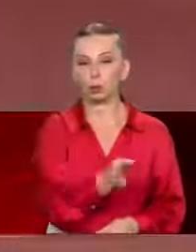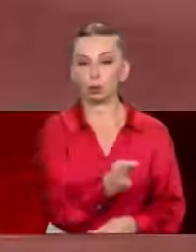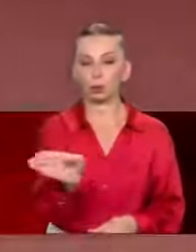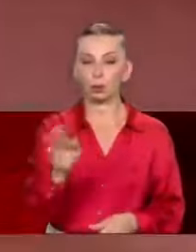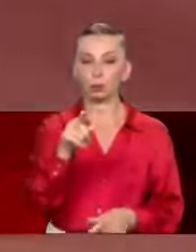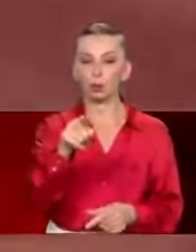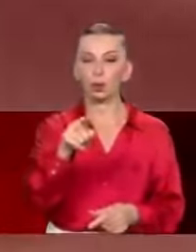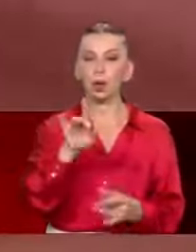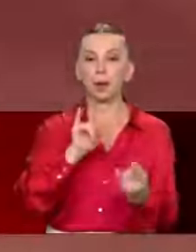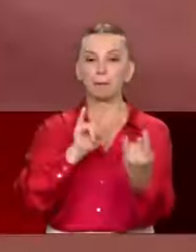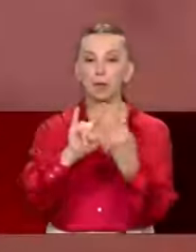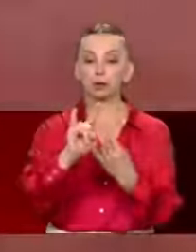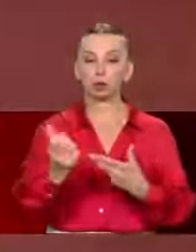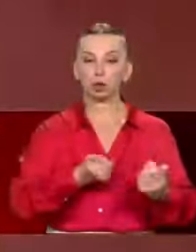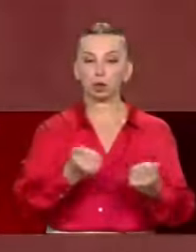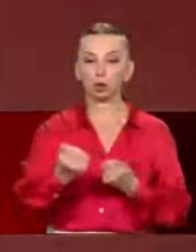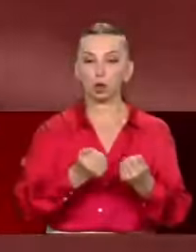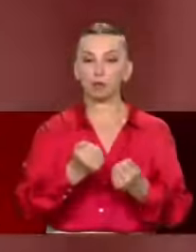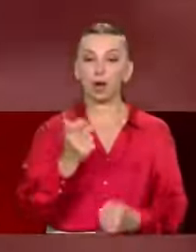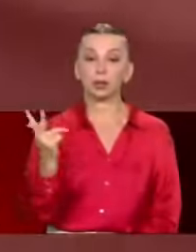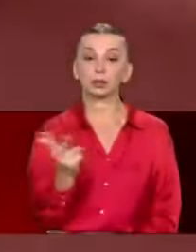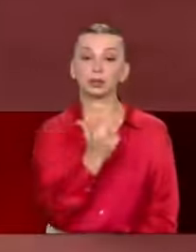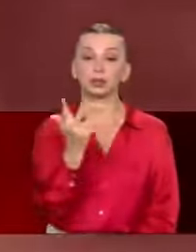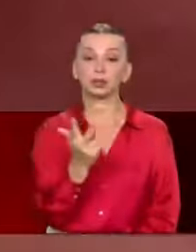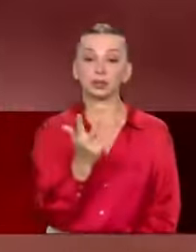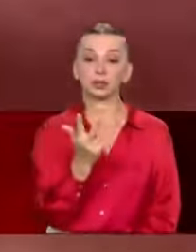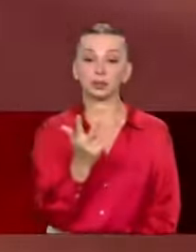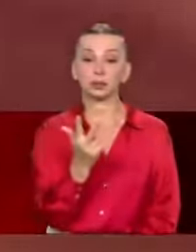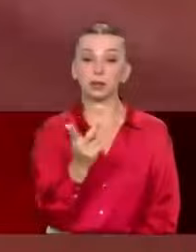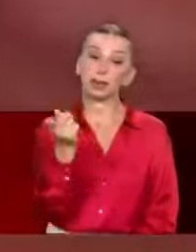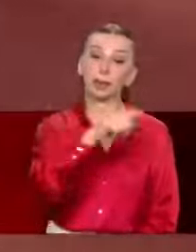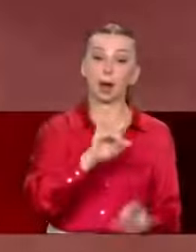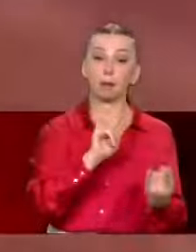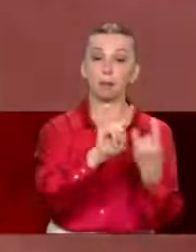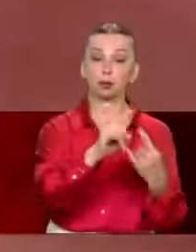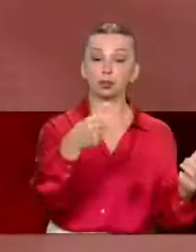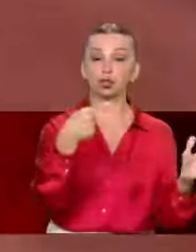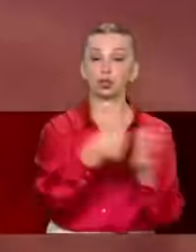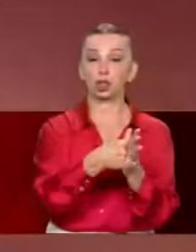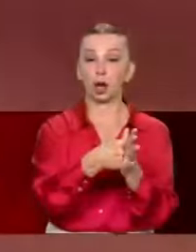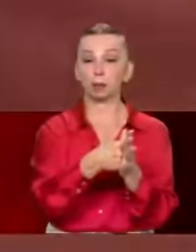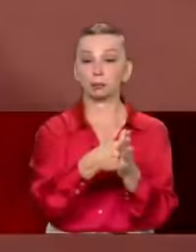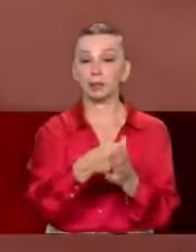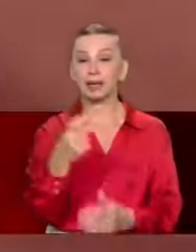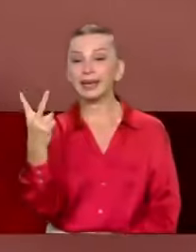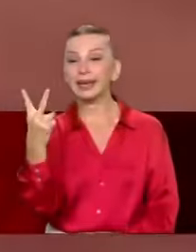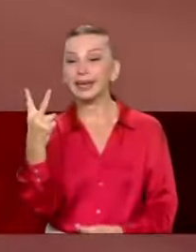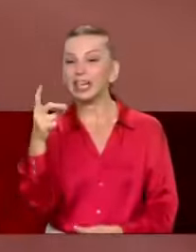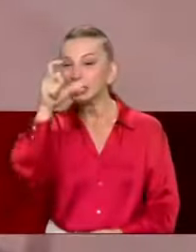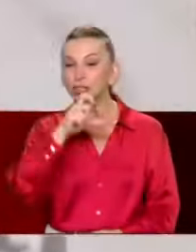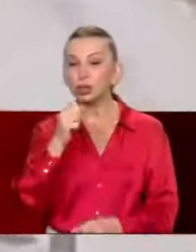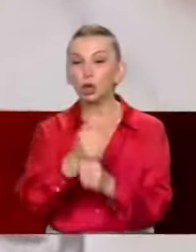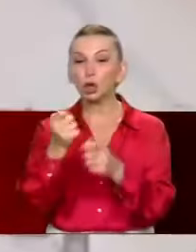Kazaya neden olan metrobüsün şoförü hız kesmedi ve diğer araca böyle çarptı. İki hat görevlisi de ezilmekten kıl payı